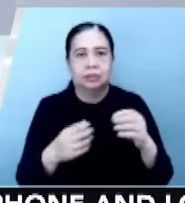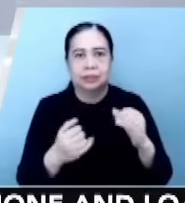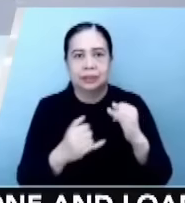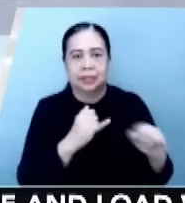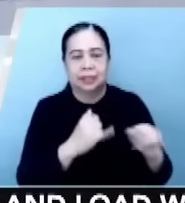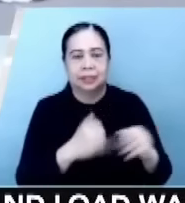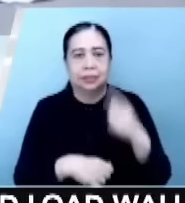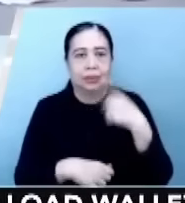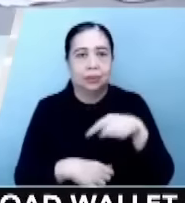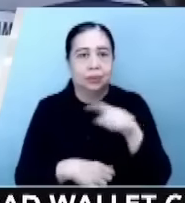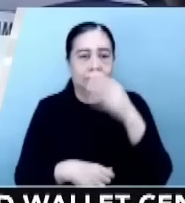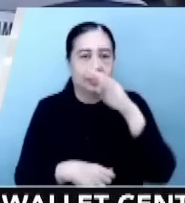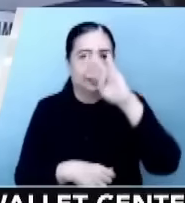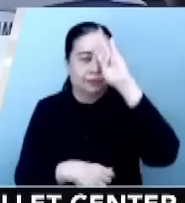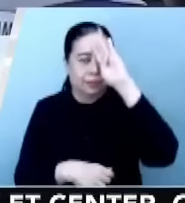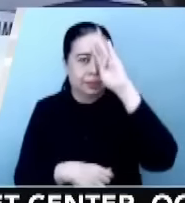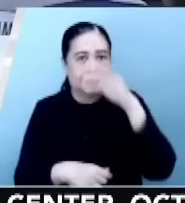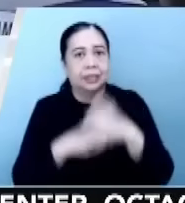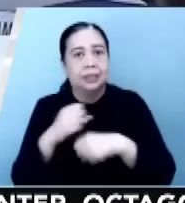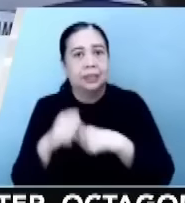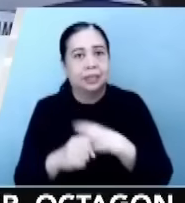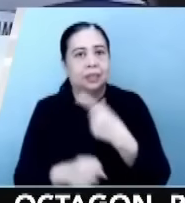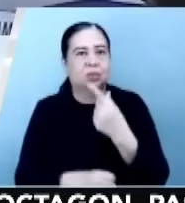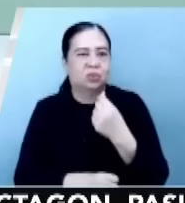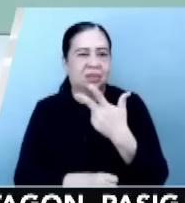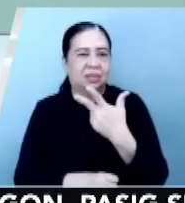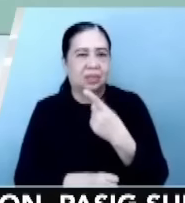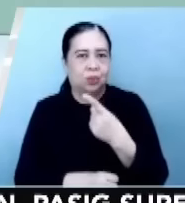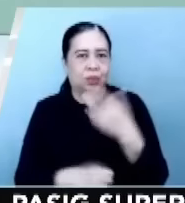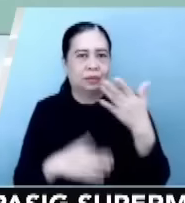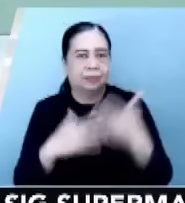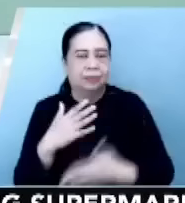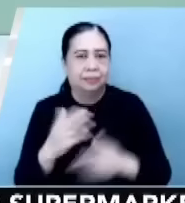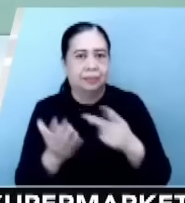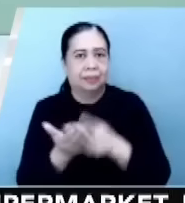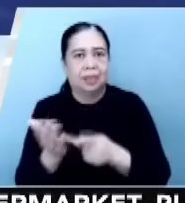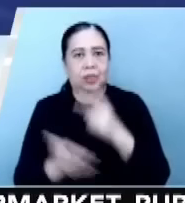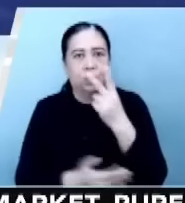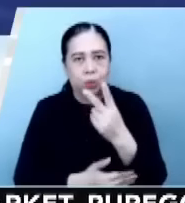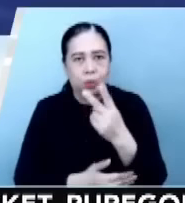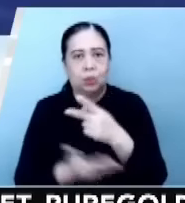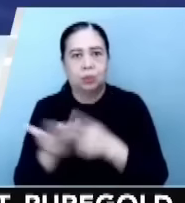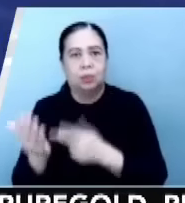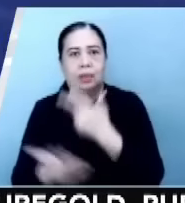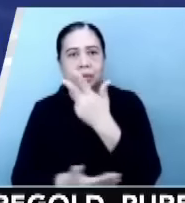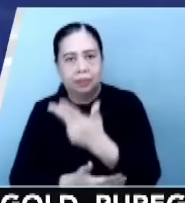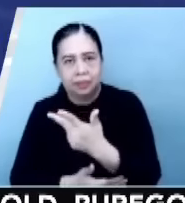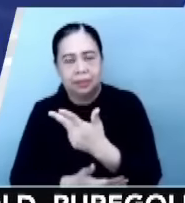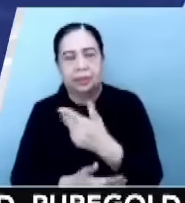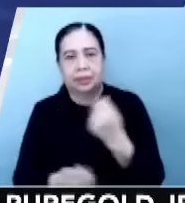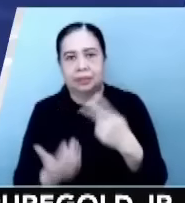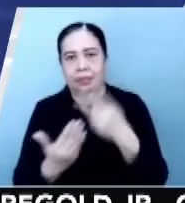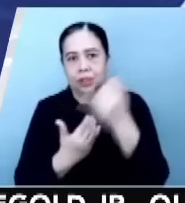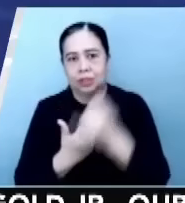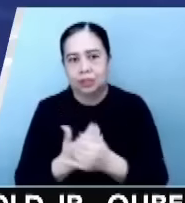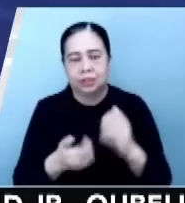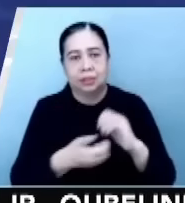taga Cavite, sa taong 2031 pa, matatapos ang Phase 2 at 3 ng proyekto. We'll be able to put together Region